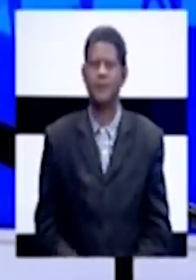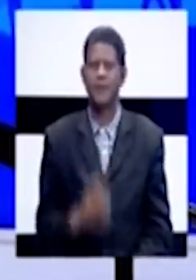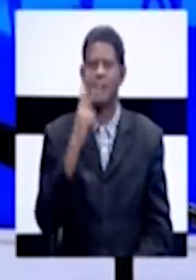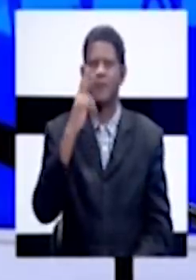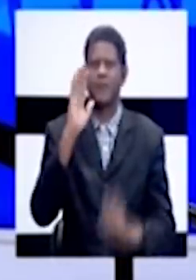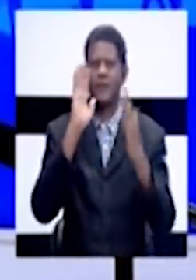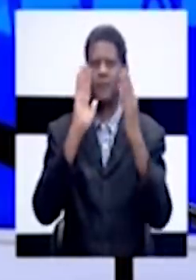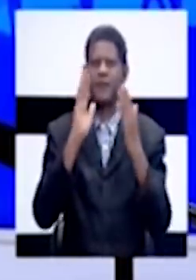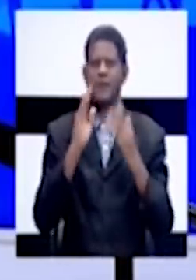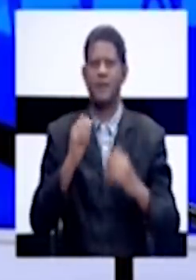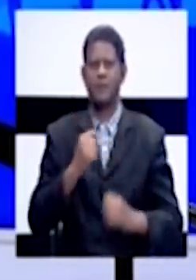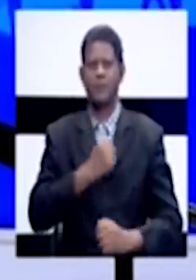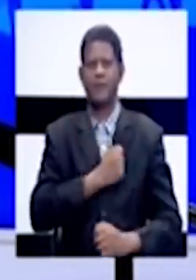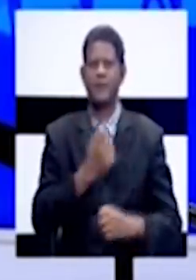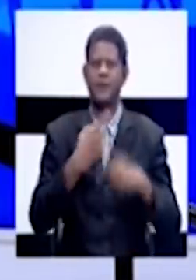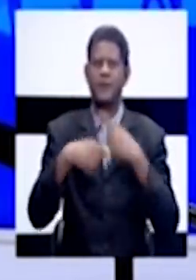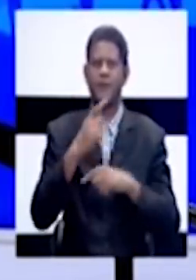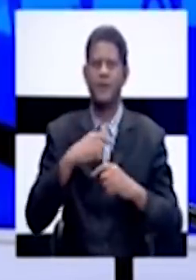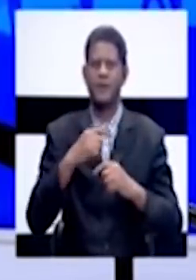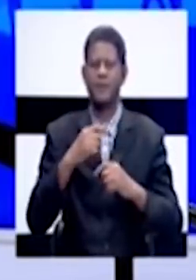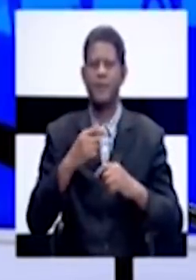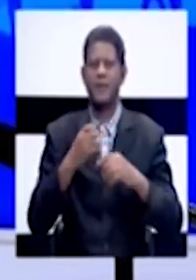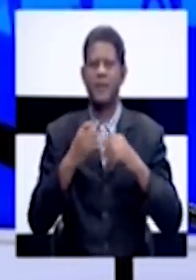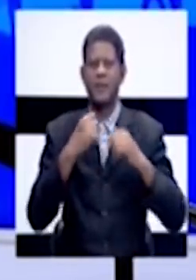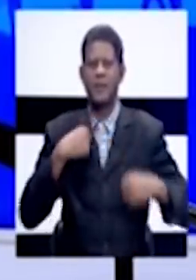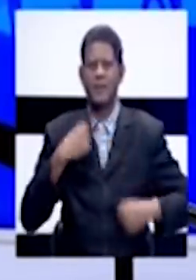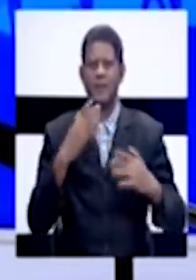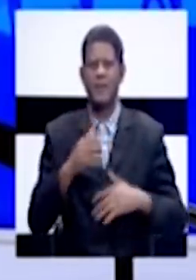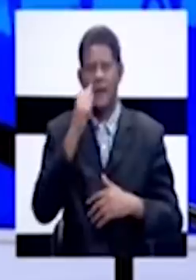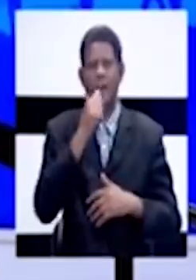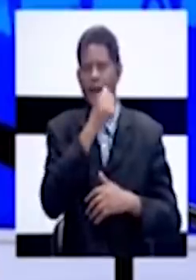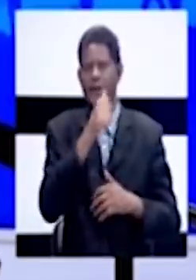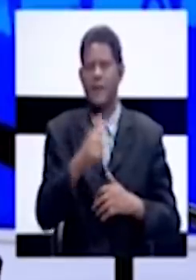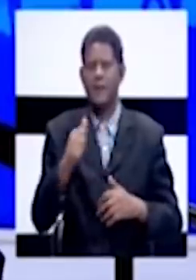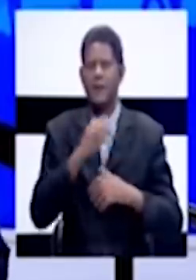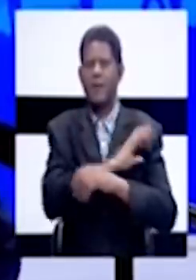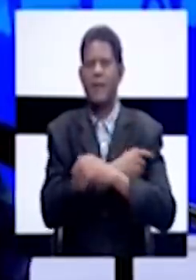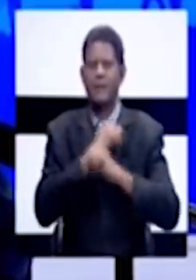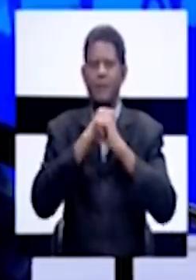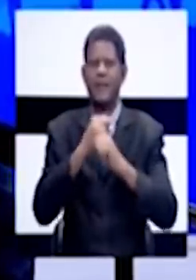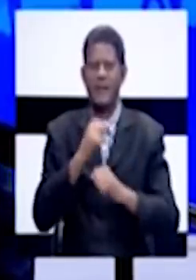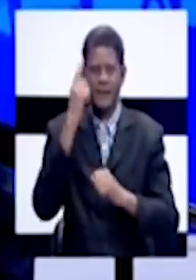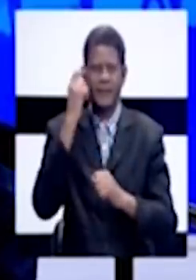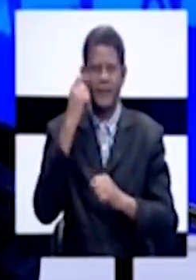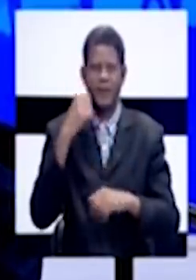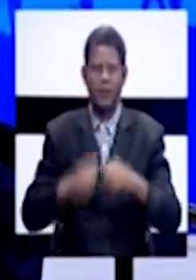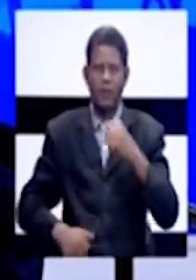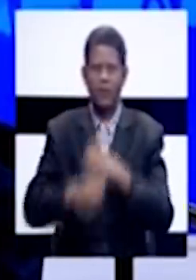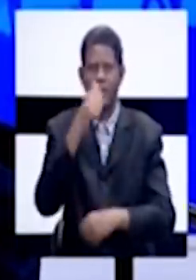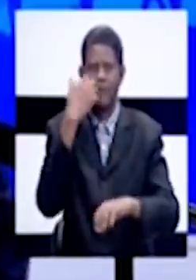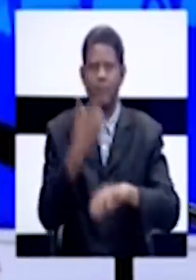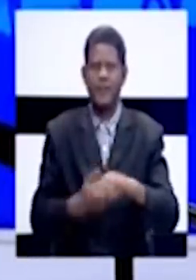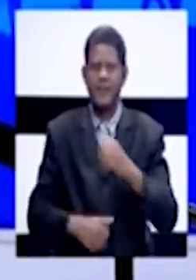بسلسته جنبارات تهنديدو زمت عصب سراويت آبيين إساسن بحالتات مكلخال تغراي تهميخو كبير كسارة